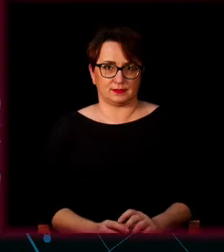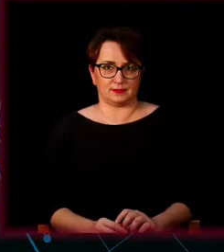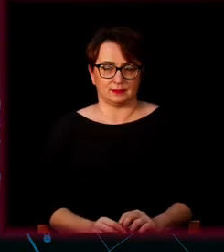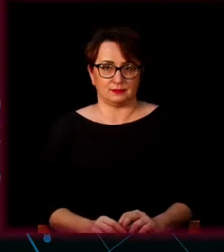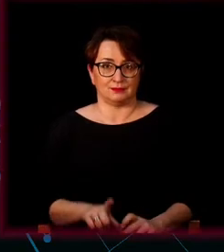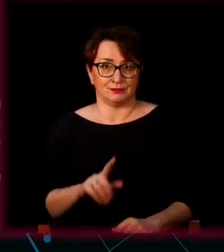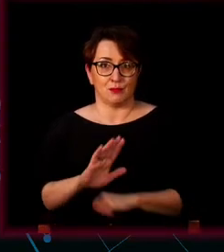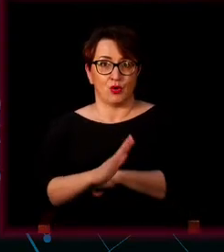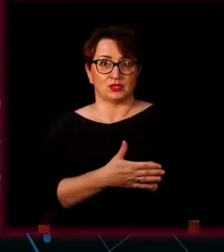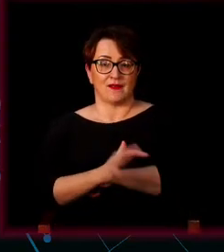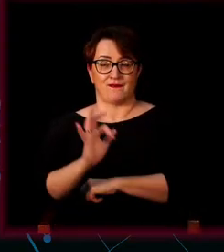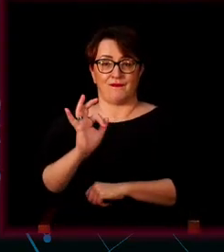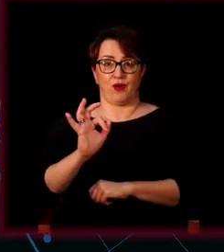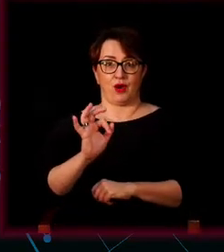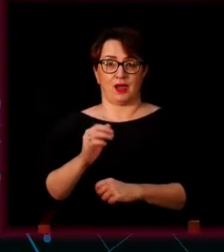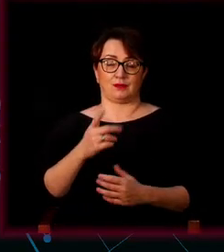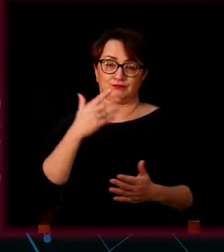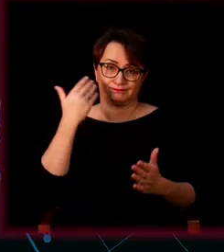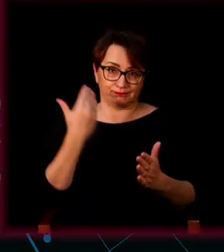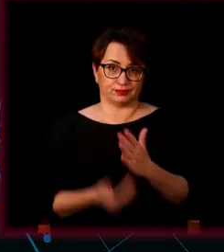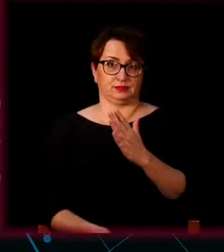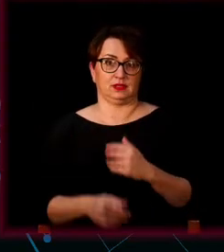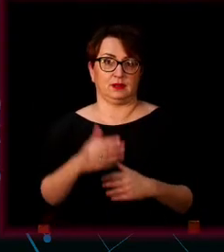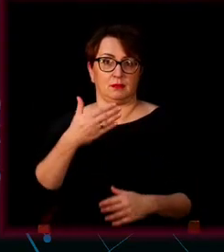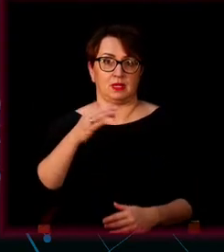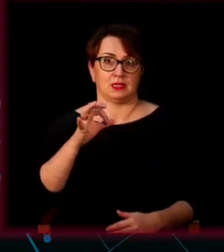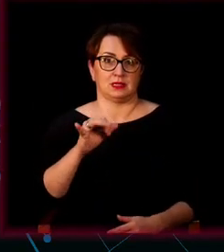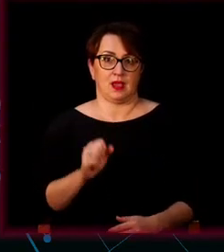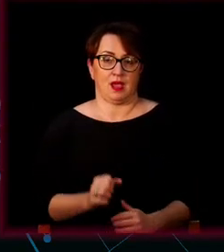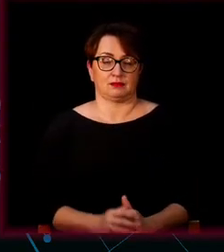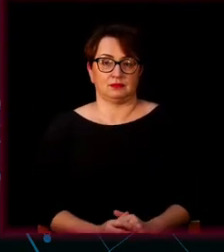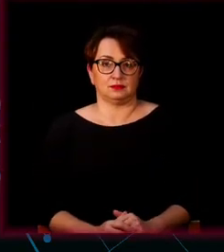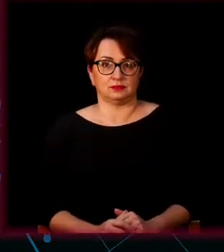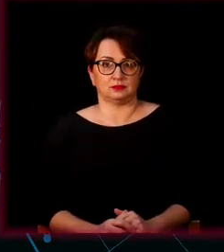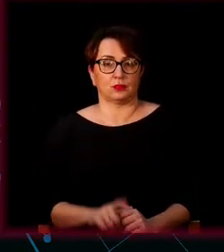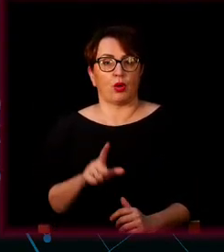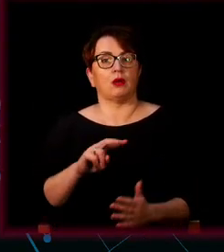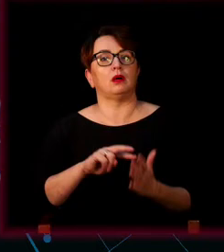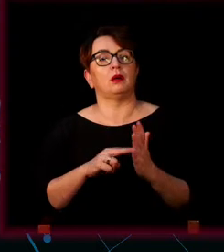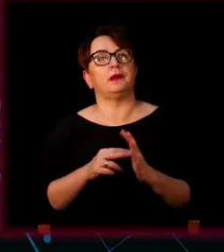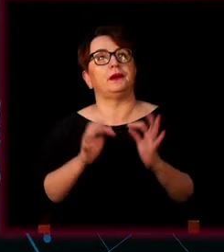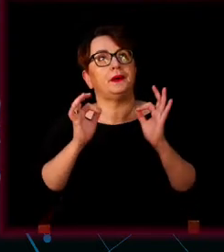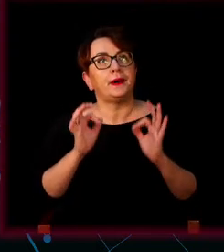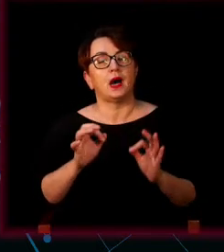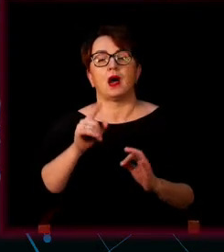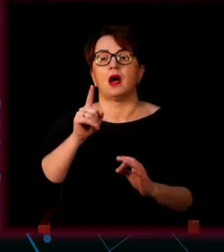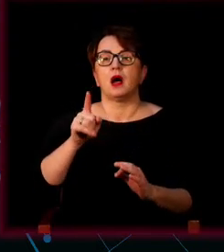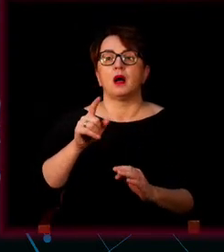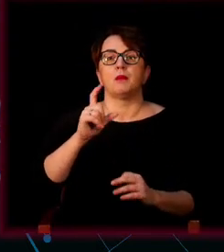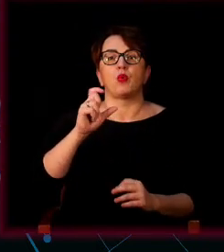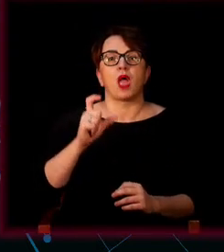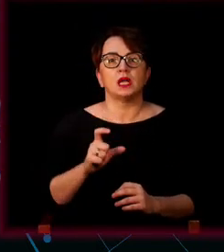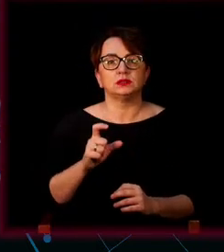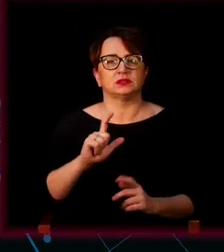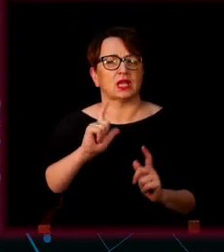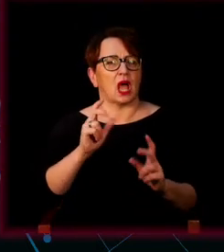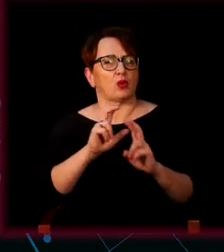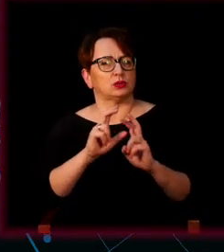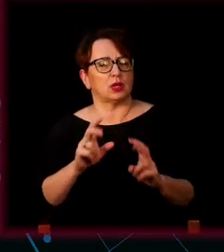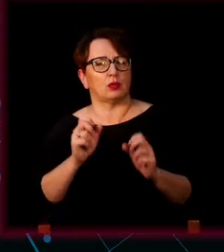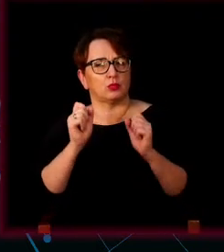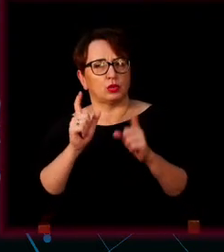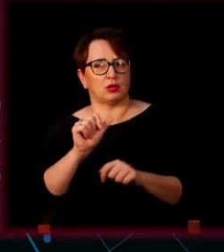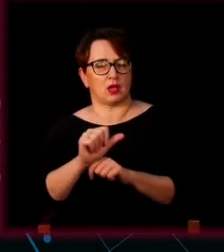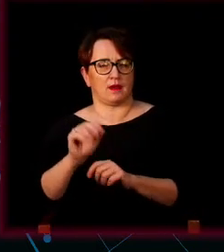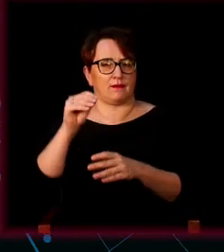u podstaw jego jakby porażki, jego misji do pewnego stopnia. Tak? To założenie, że ta płeć jakoś w jakiś sposób cały czas